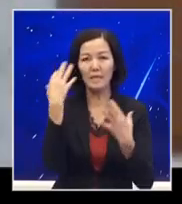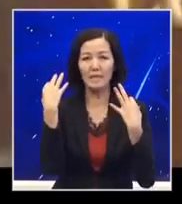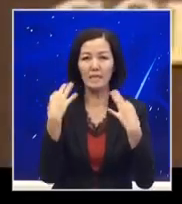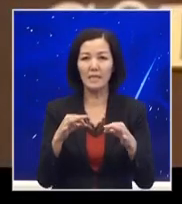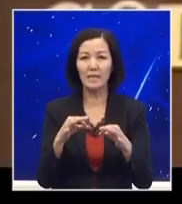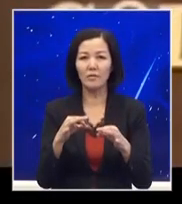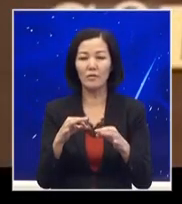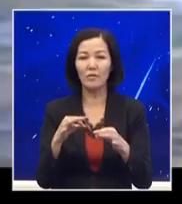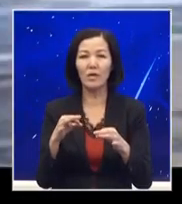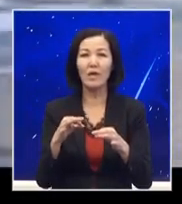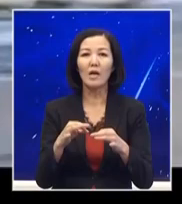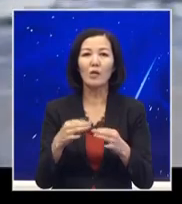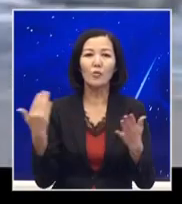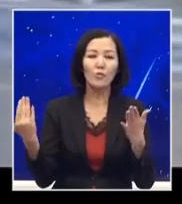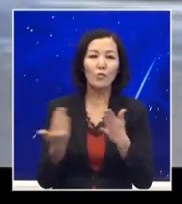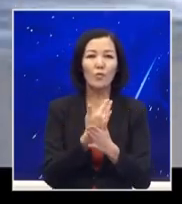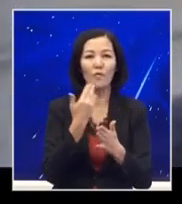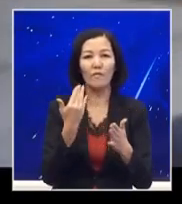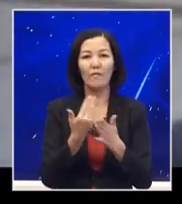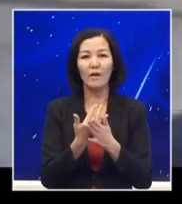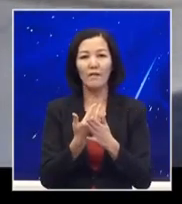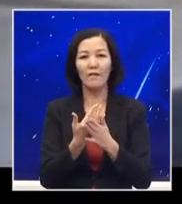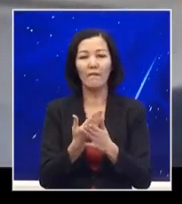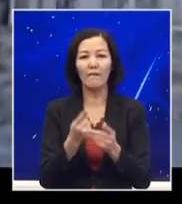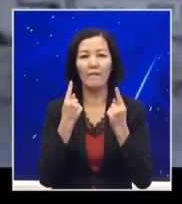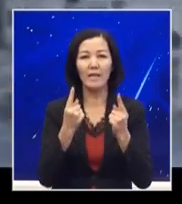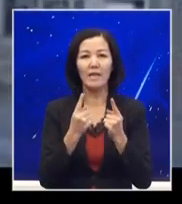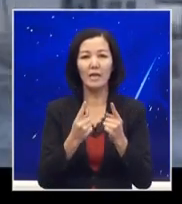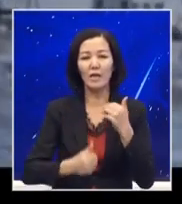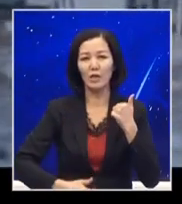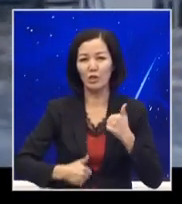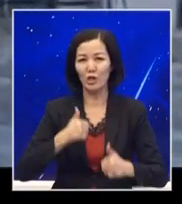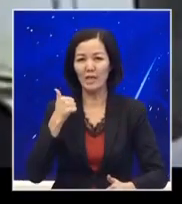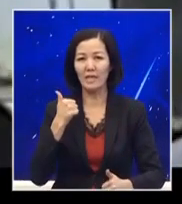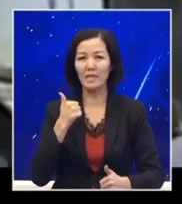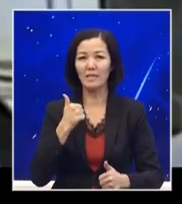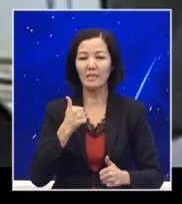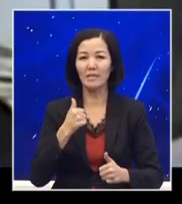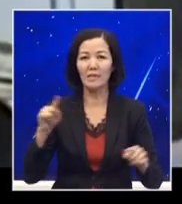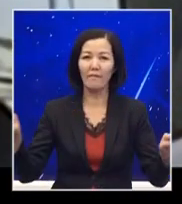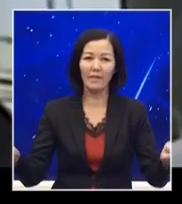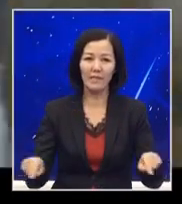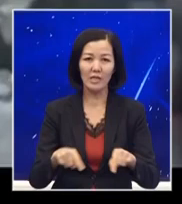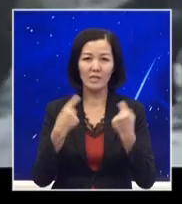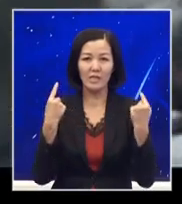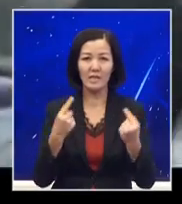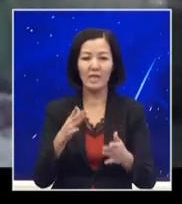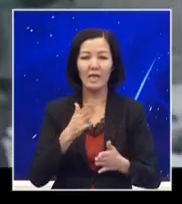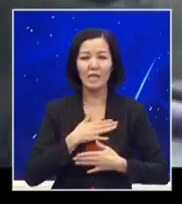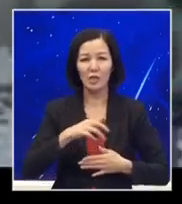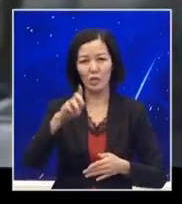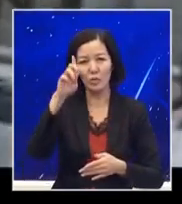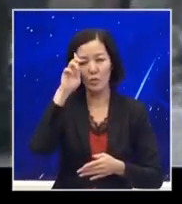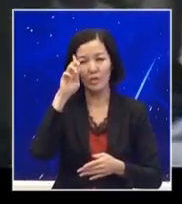И именно на долю современных соотечественников выпала великая честь лицезреть возрождение и становление